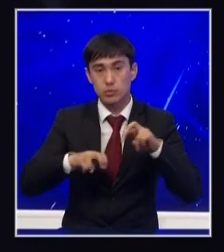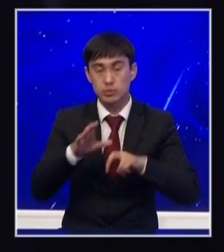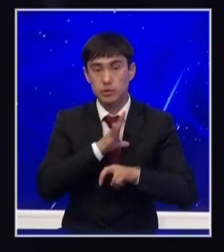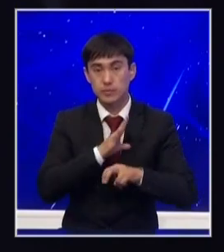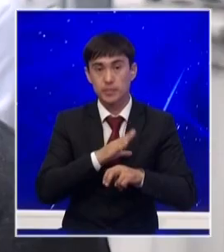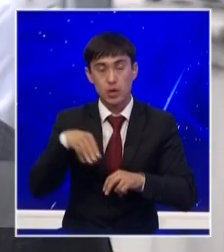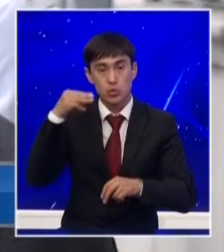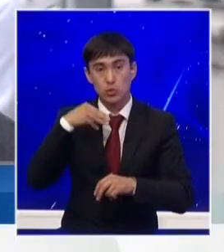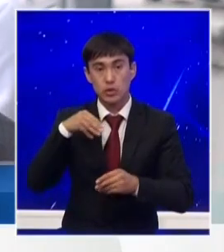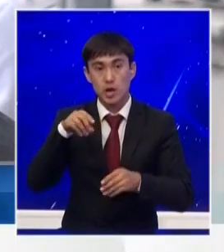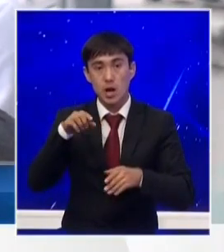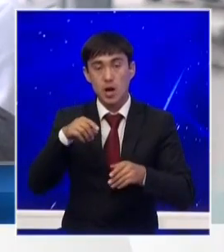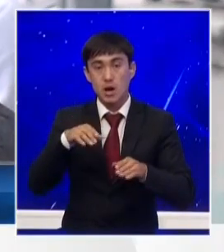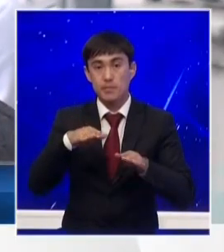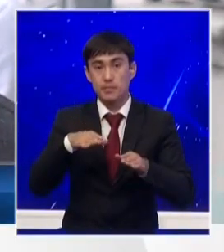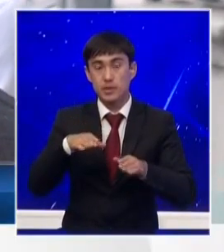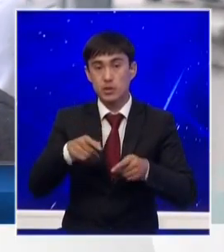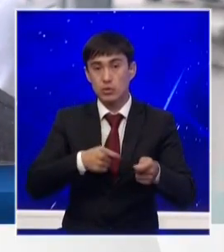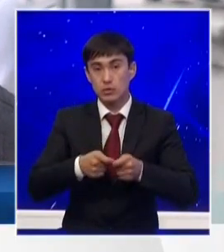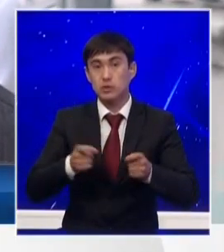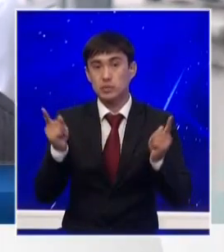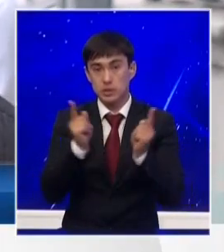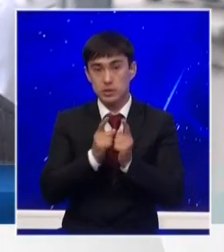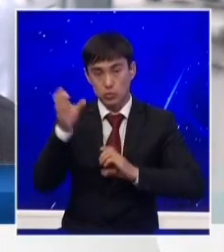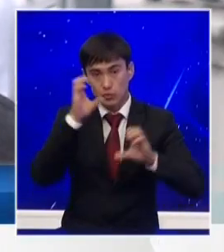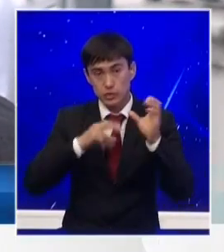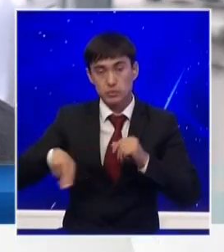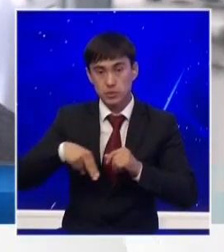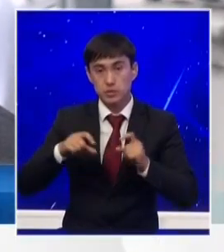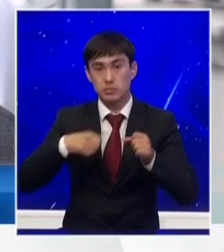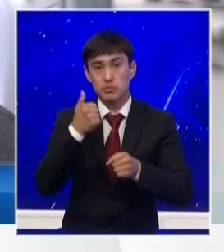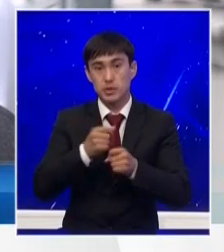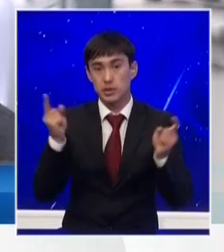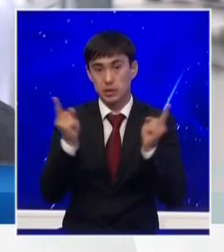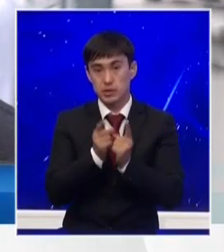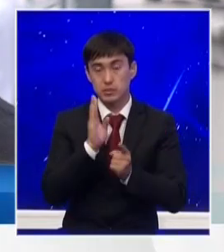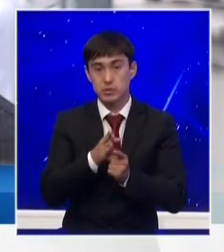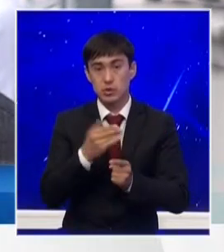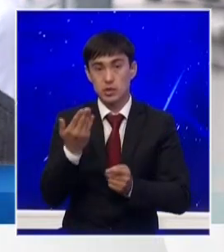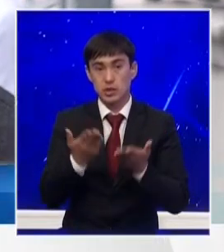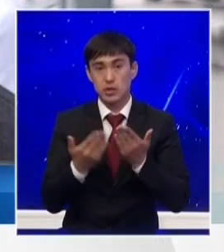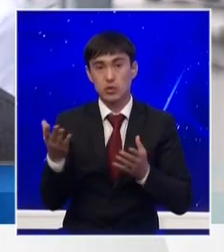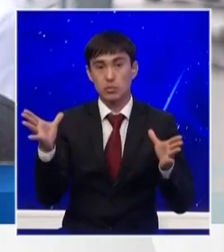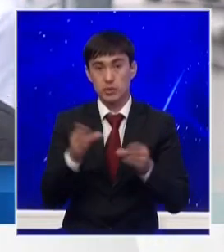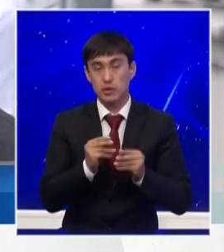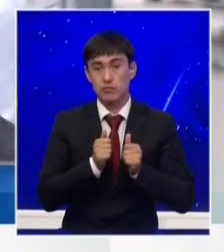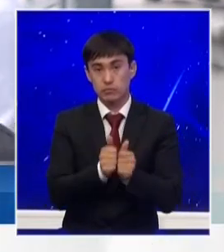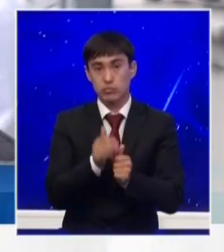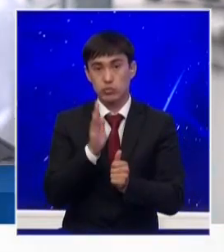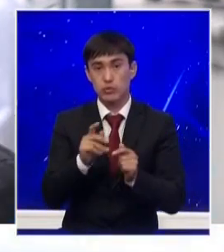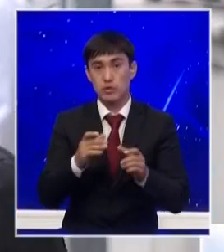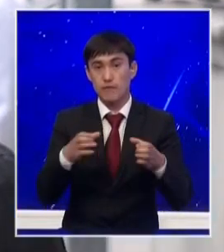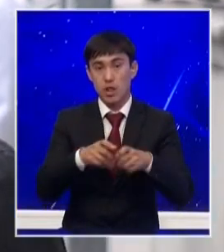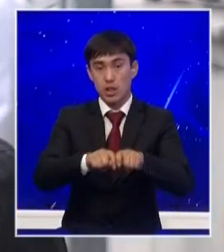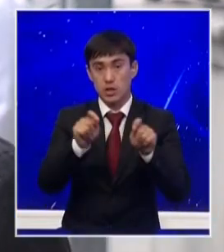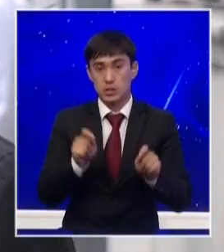кездесеміз, үкімет мүшелерімен, университет басшылығымен. Осы университетімізді көрсетпекшіміз. Егер олар келіп бізбен серіктестік құратын болса, филиал ашатын